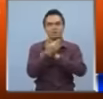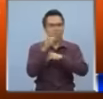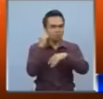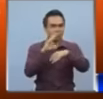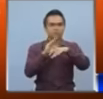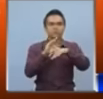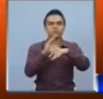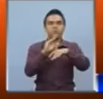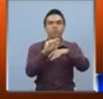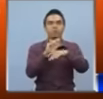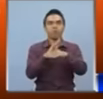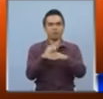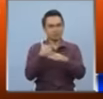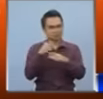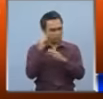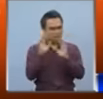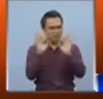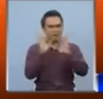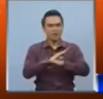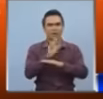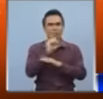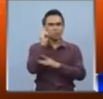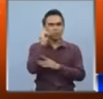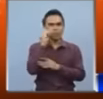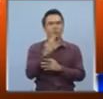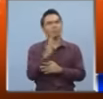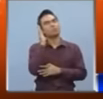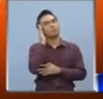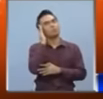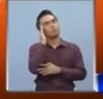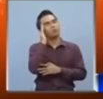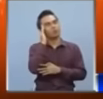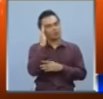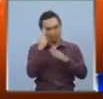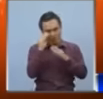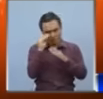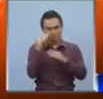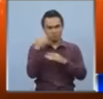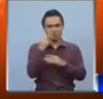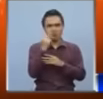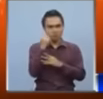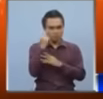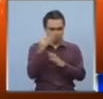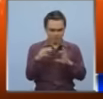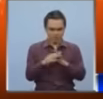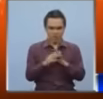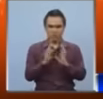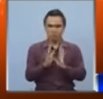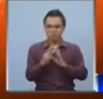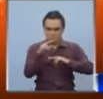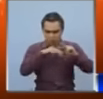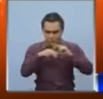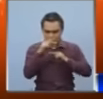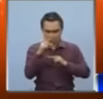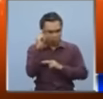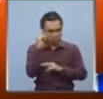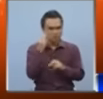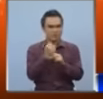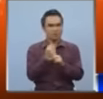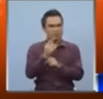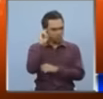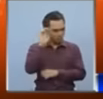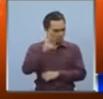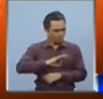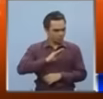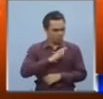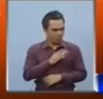ผิวเหมือนกับคนทั่วไปคล้ายๆกับคนที่นอนหลับอยู่ค่ะเหตุการณ์ที่เกิดขึ้นก็ทำให้แขกเรือที่มาร่วมงานศพนั้นพากันตกตะลึงผสม